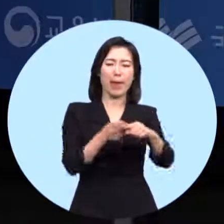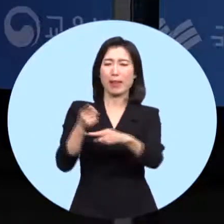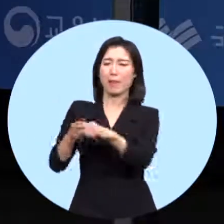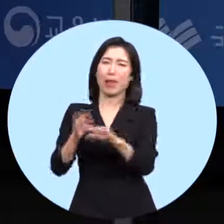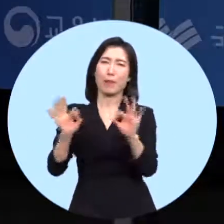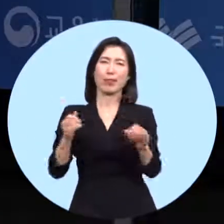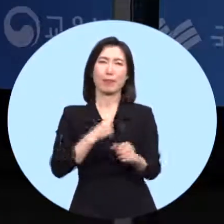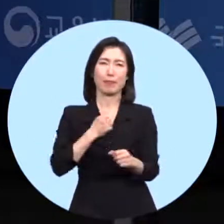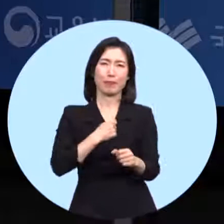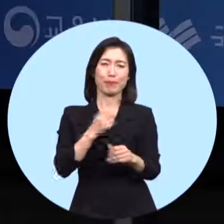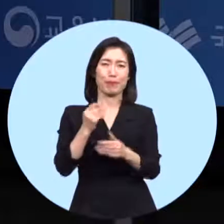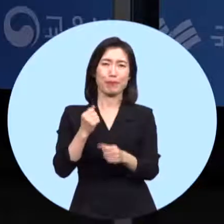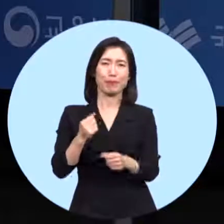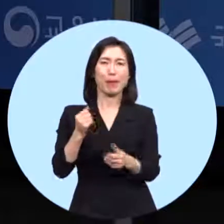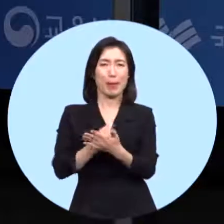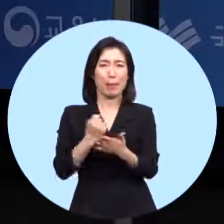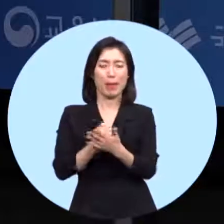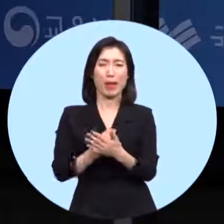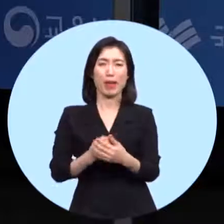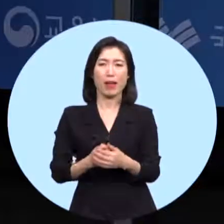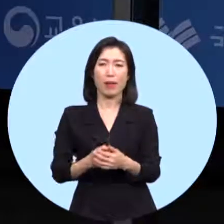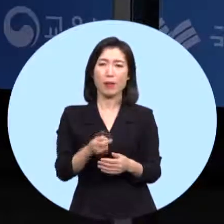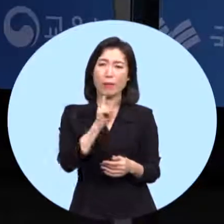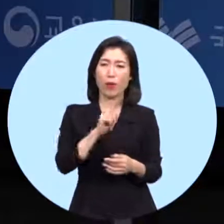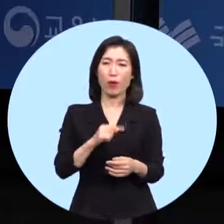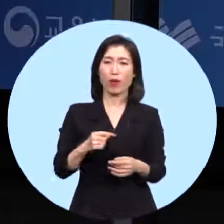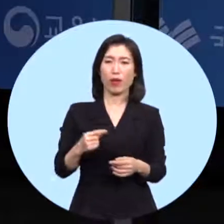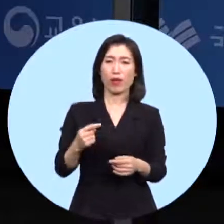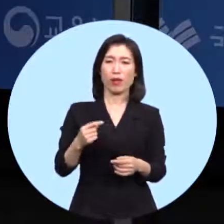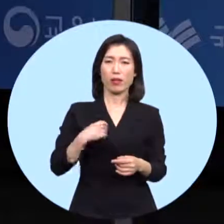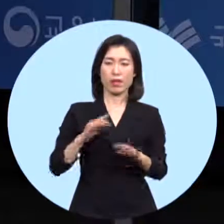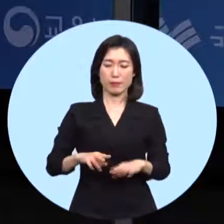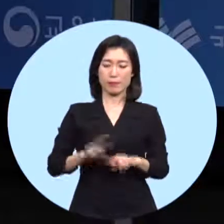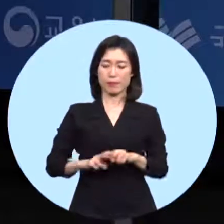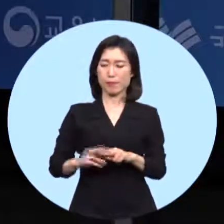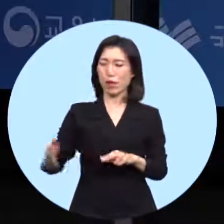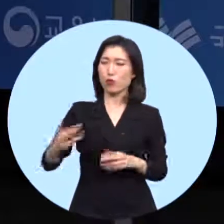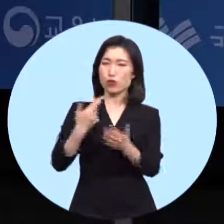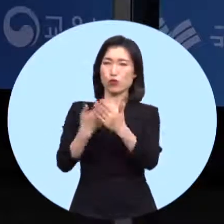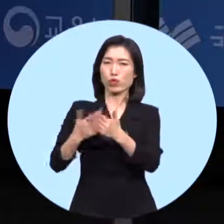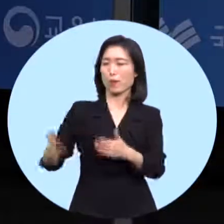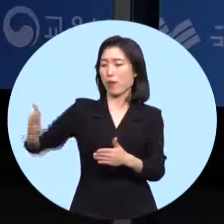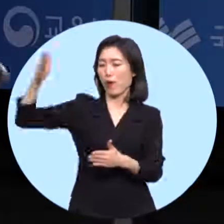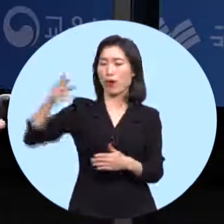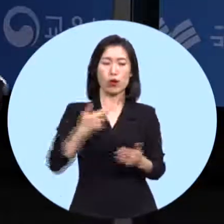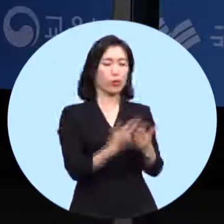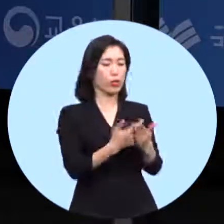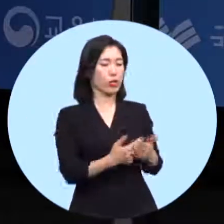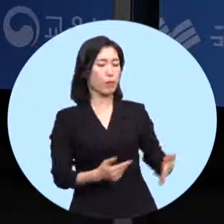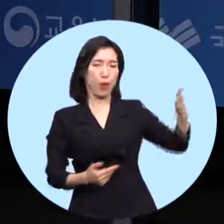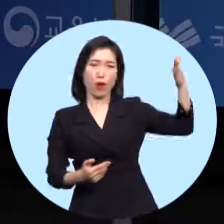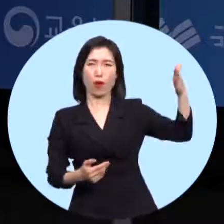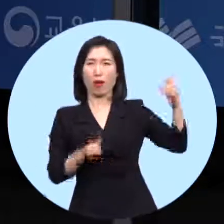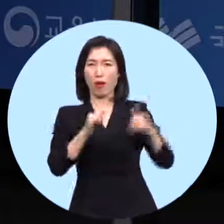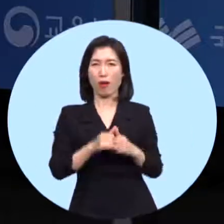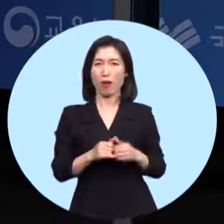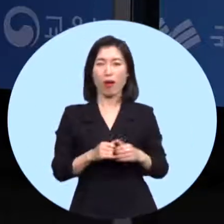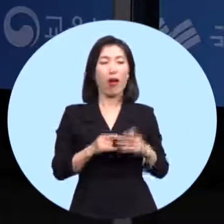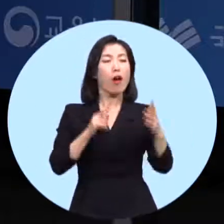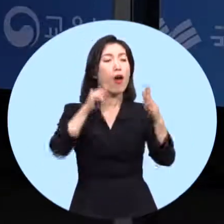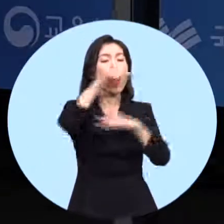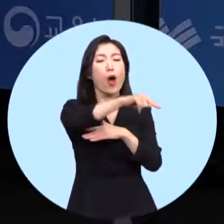있습니다. 마치 지금 제 자리 옆에 이제 유리벽들이 있는데요. 상대방의 저 건너편의 것들은